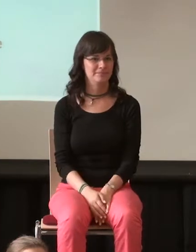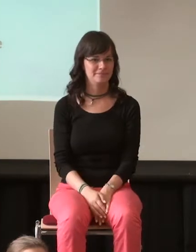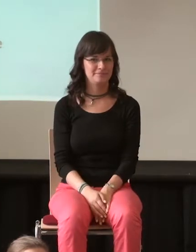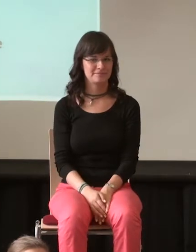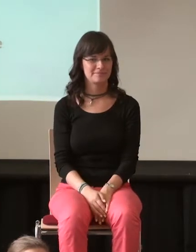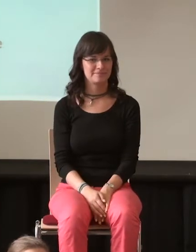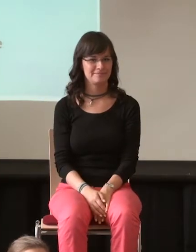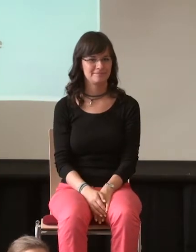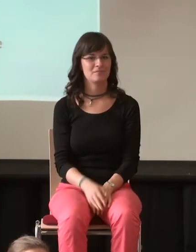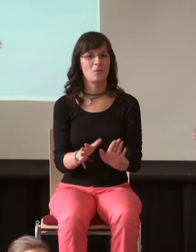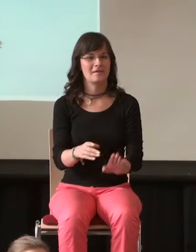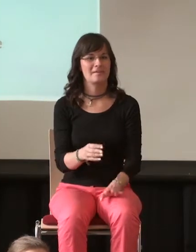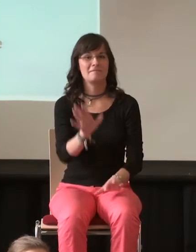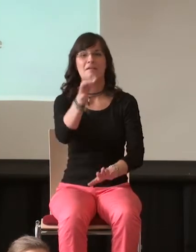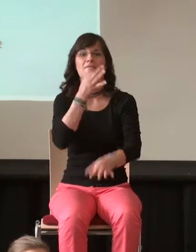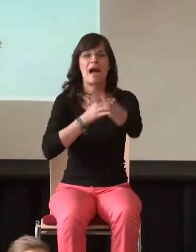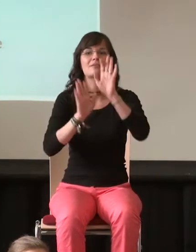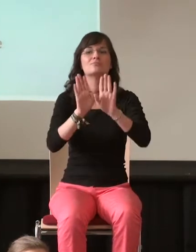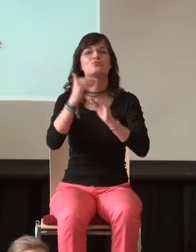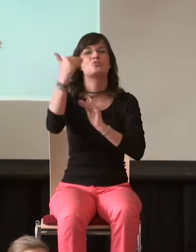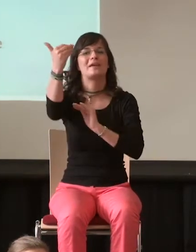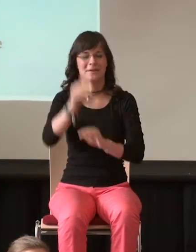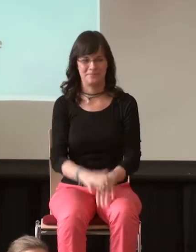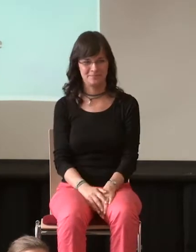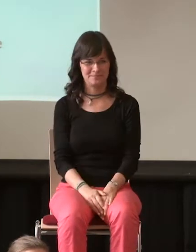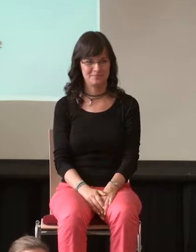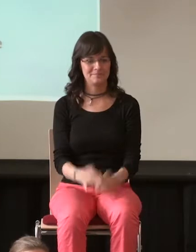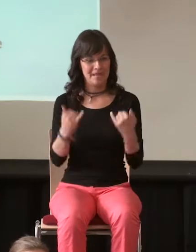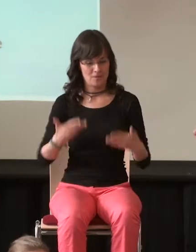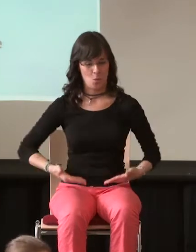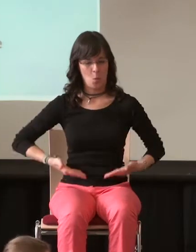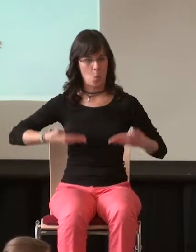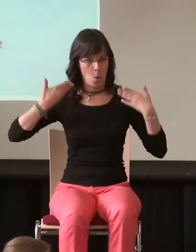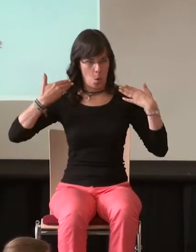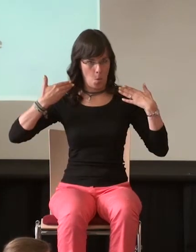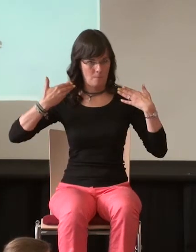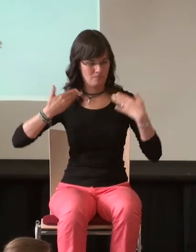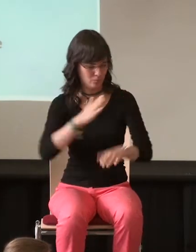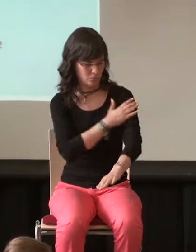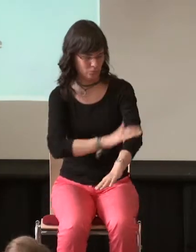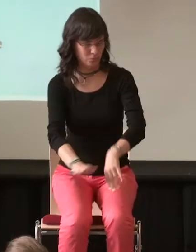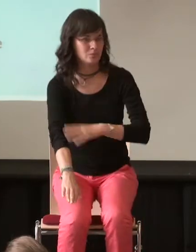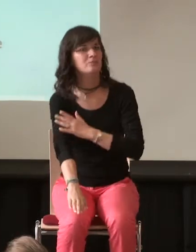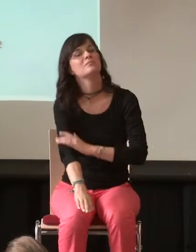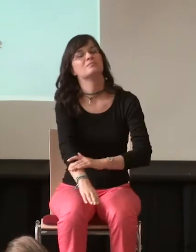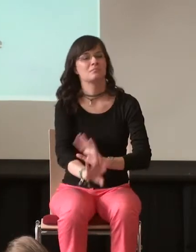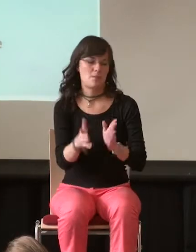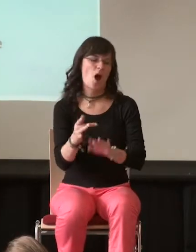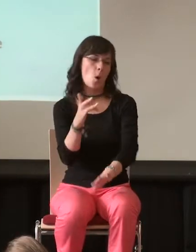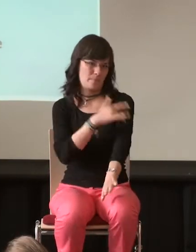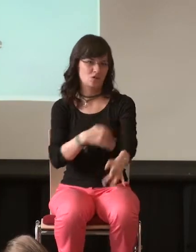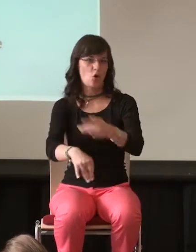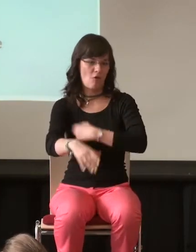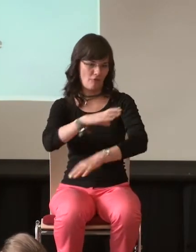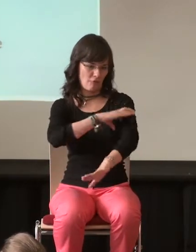heben Sie sich Ihre Fragen auf, so, wir gehen ganz kurz nach oben, es ist auch die obere Extremität betroffen, das heißt